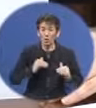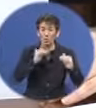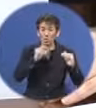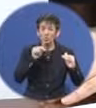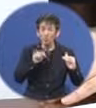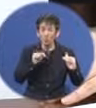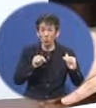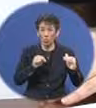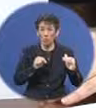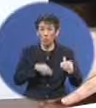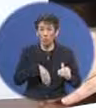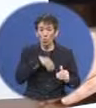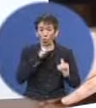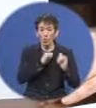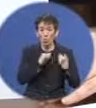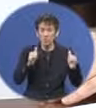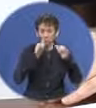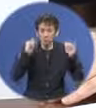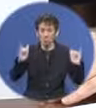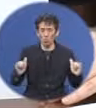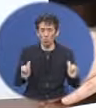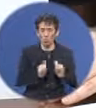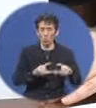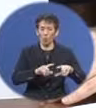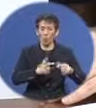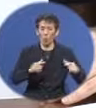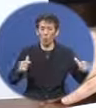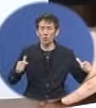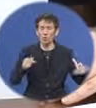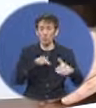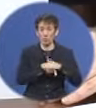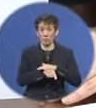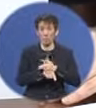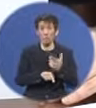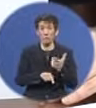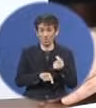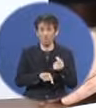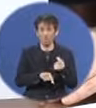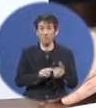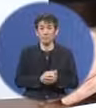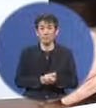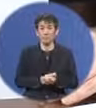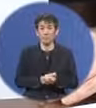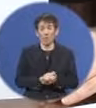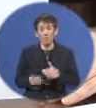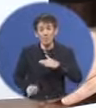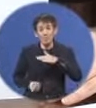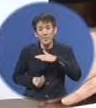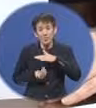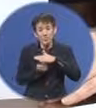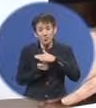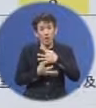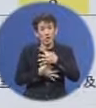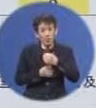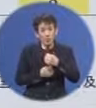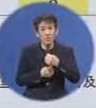ということは高齢者人口も高まるということになりますね。はい、でそれはいつピークになるかという